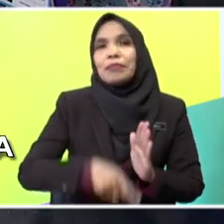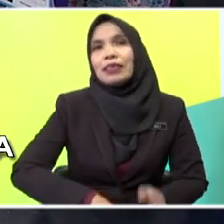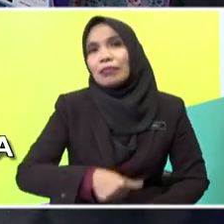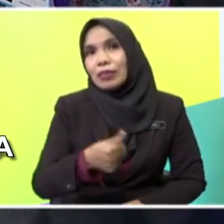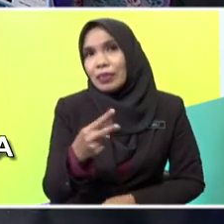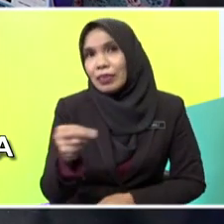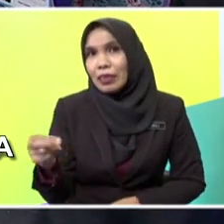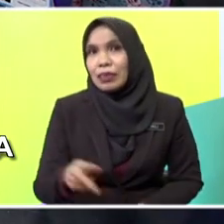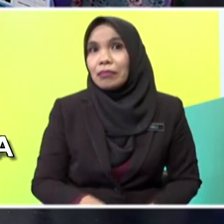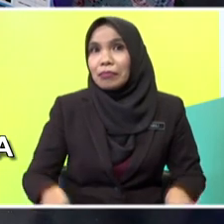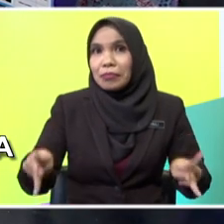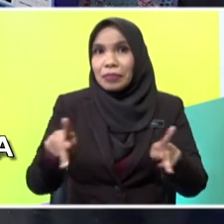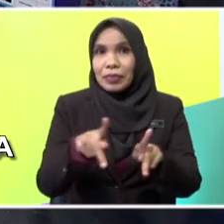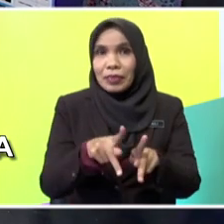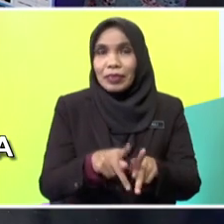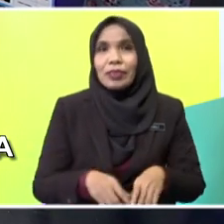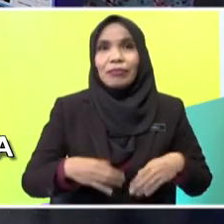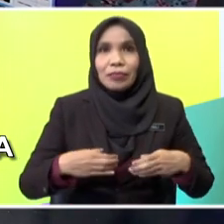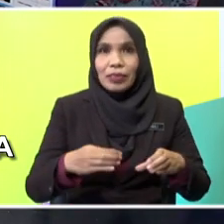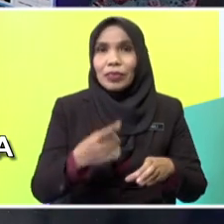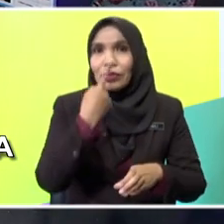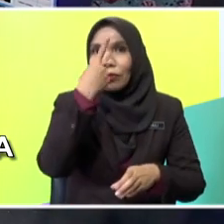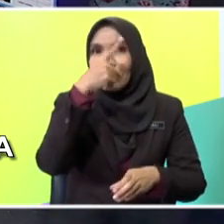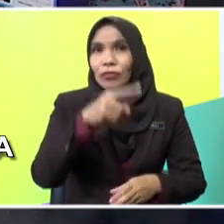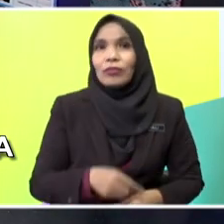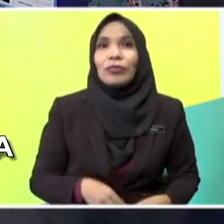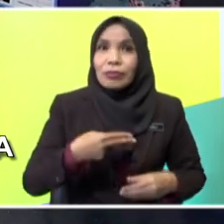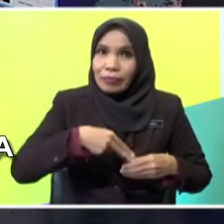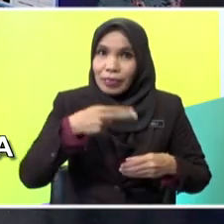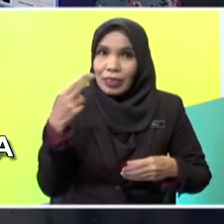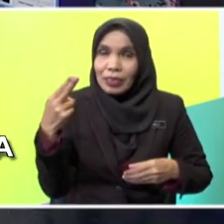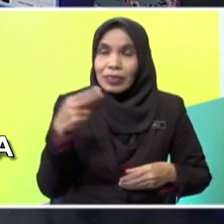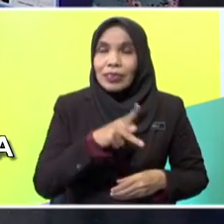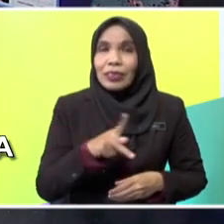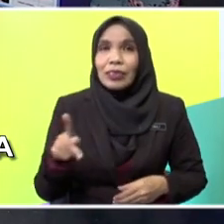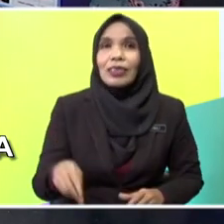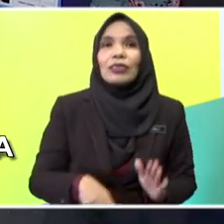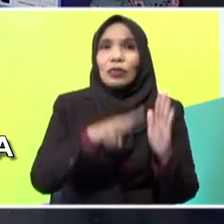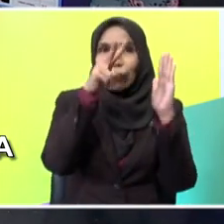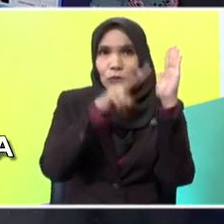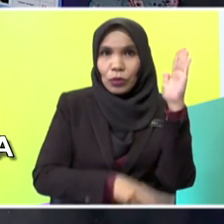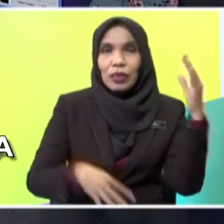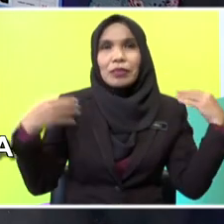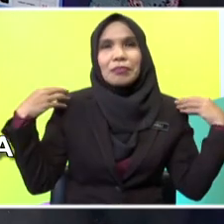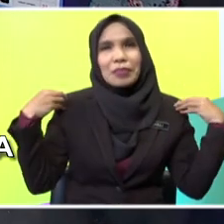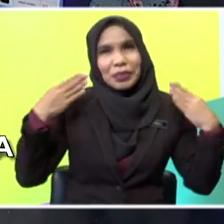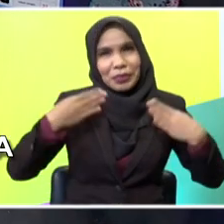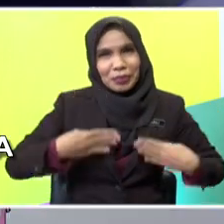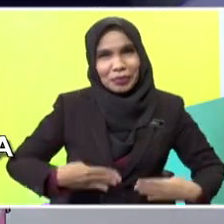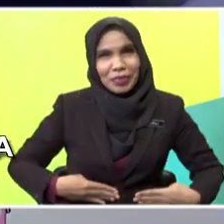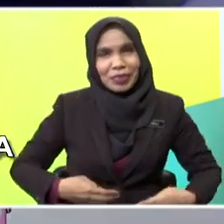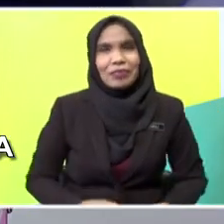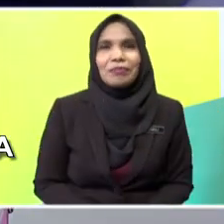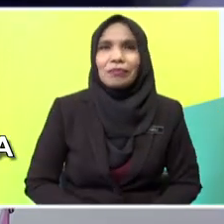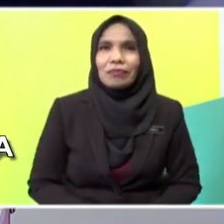dalam cara untuk kita menghasilkan pola baju blouse, Cikgu. Ya, betul. Wah, dah tahu peralatannya, rasanya